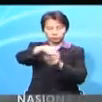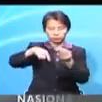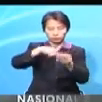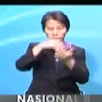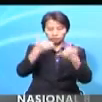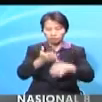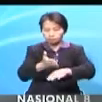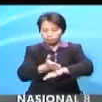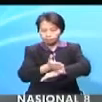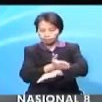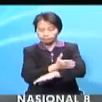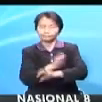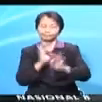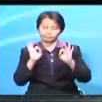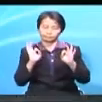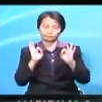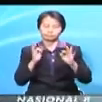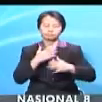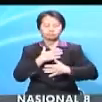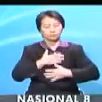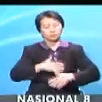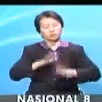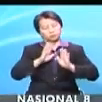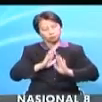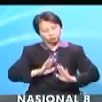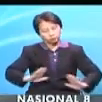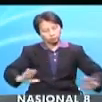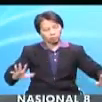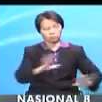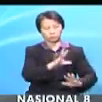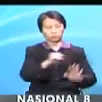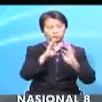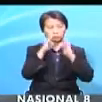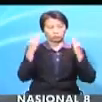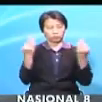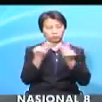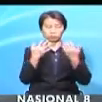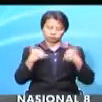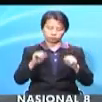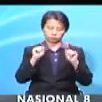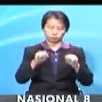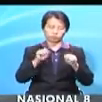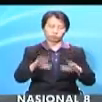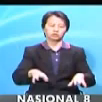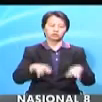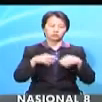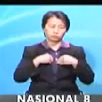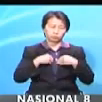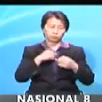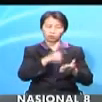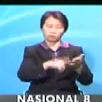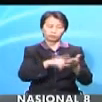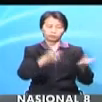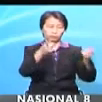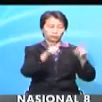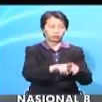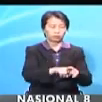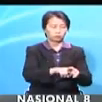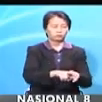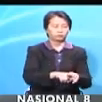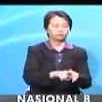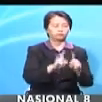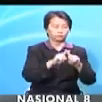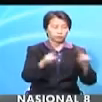makin tentram dan keluarga sudah mulai menerima peristiwa yang berlaku namun begitu